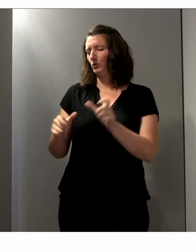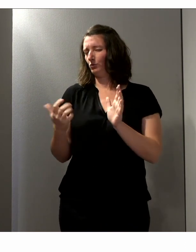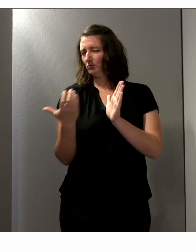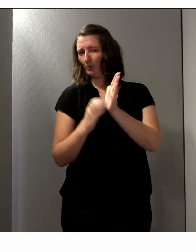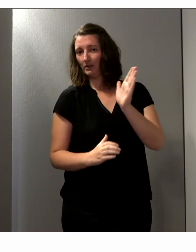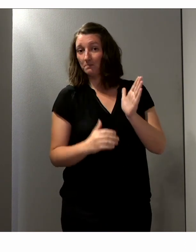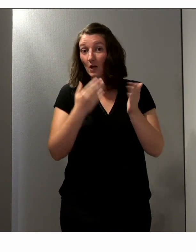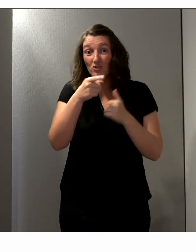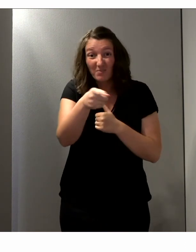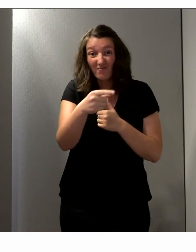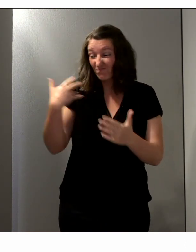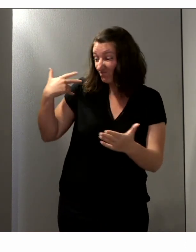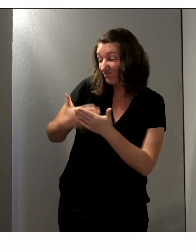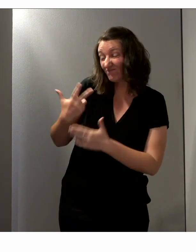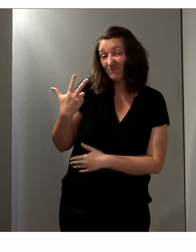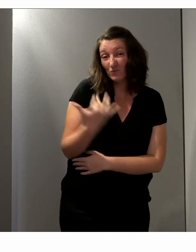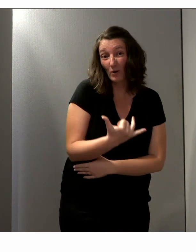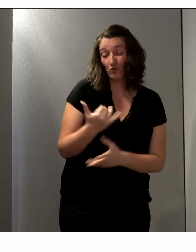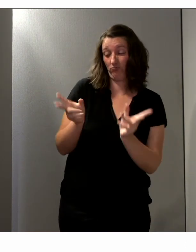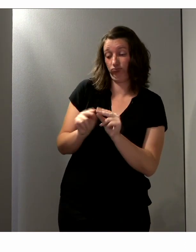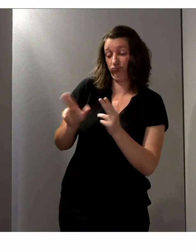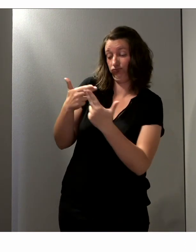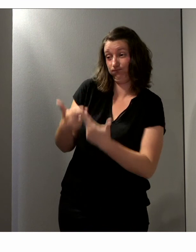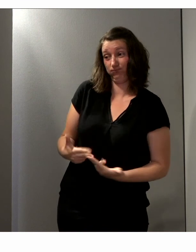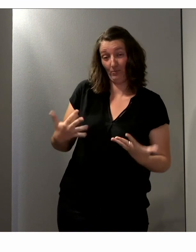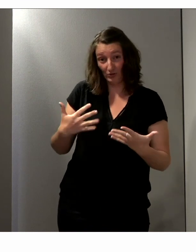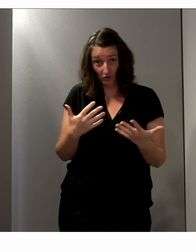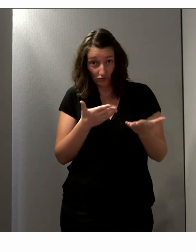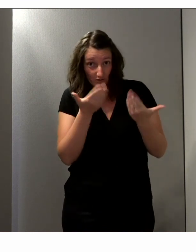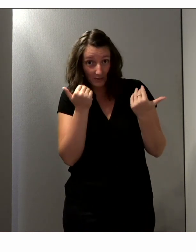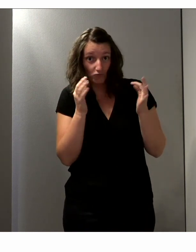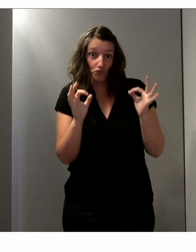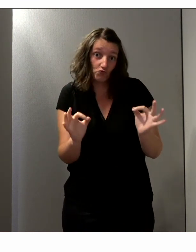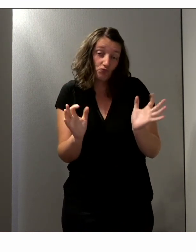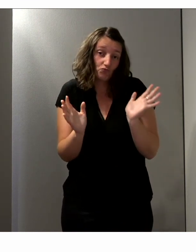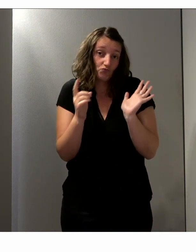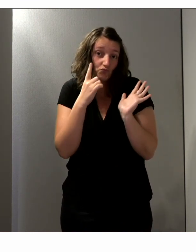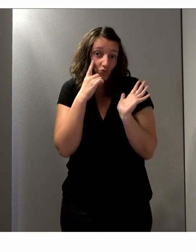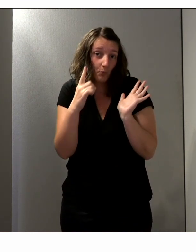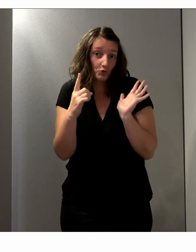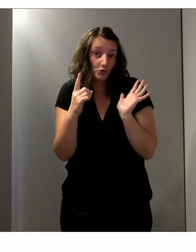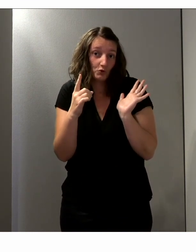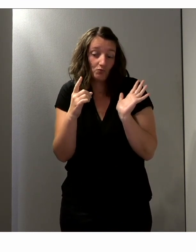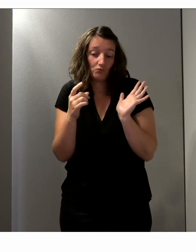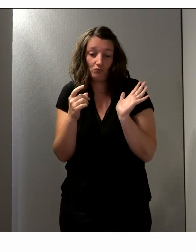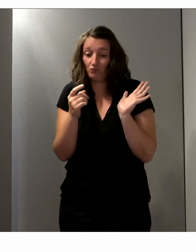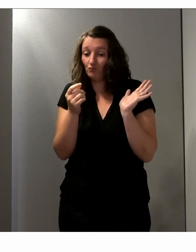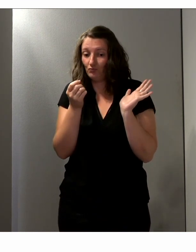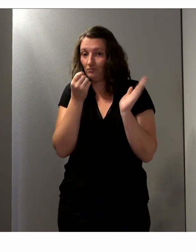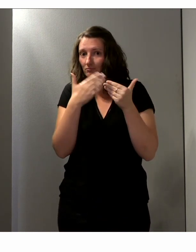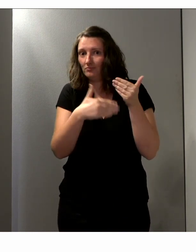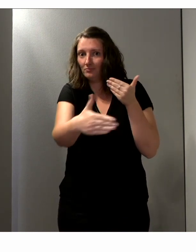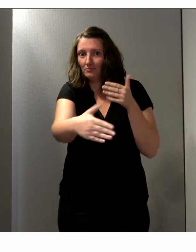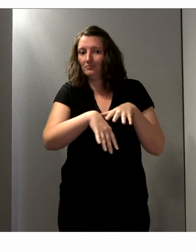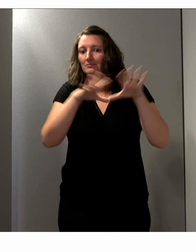pas si vous avez répondu à toutes ces questions durant ces 3 jours d'université d'été. Mais écoutez, en tous les cas, je pense que au moins ça laisse augurer pas mal de travail